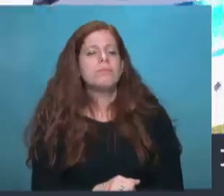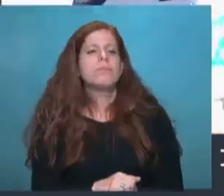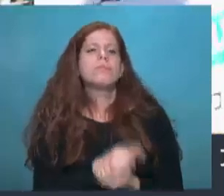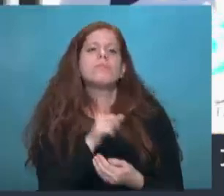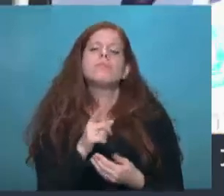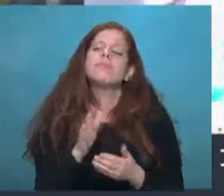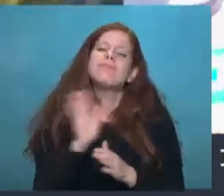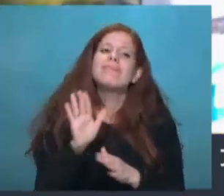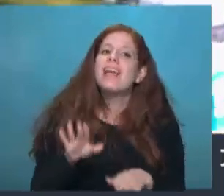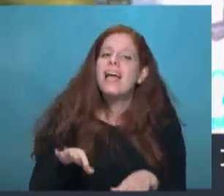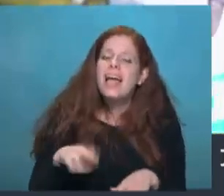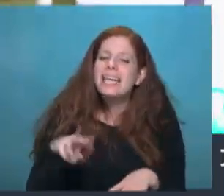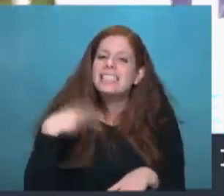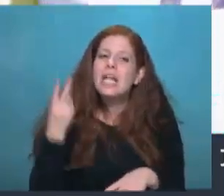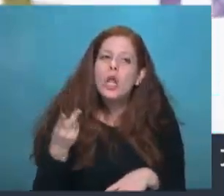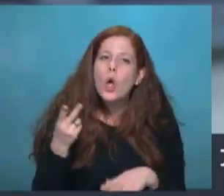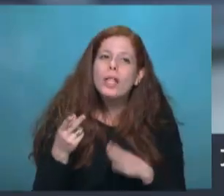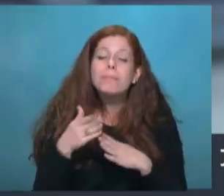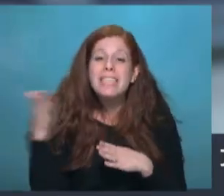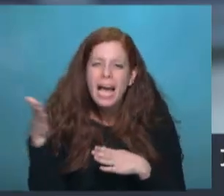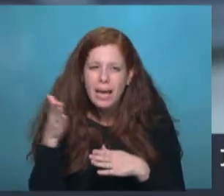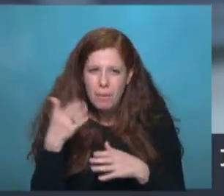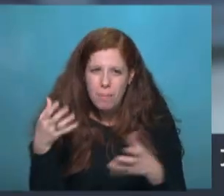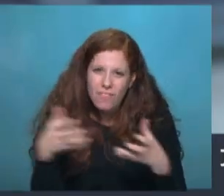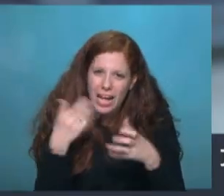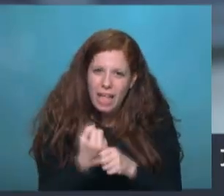איך זה להיות מזרחי במפלגת העבודה?